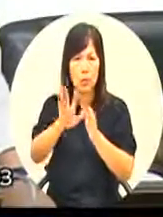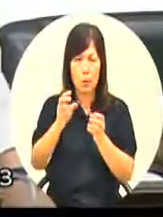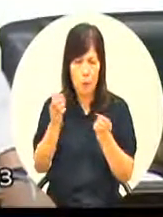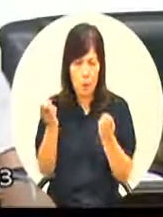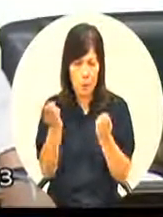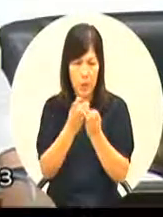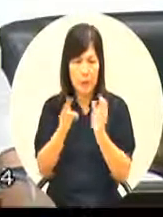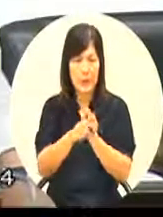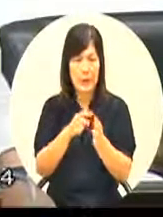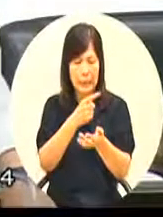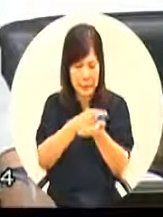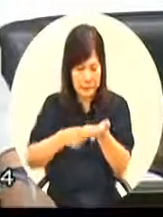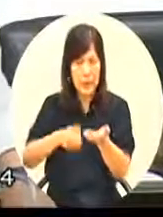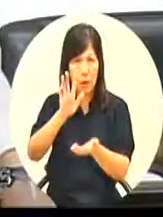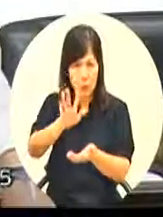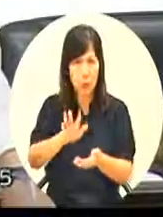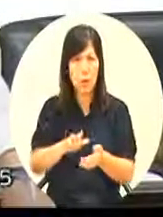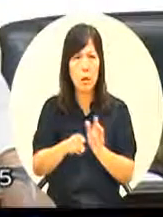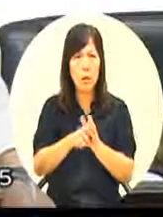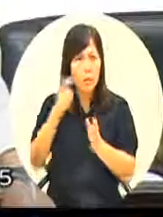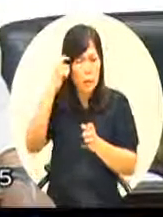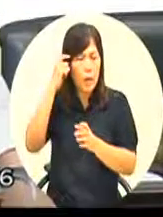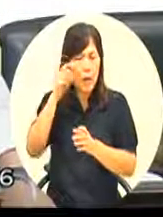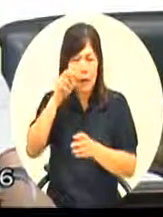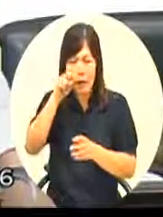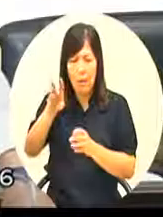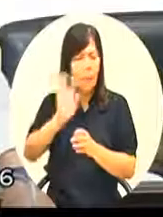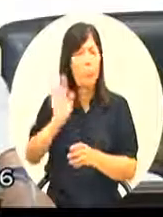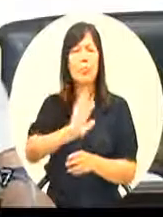出现自残的，这是我不想乐见